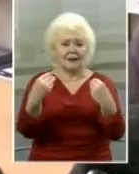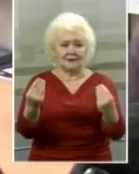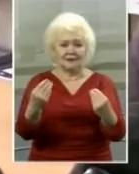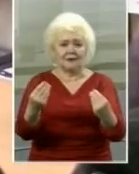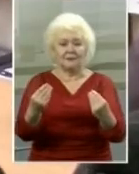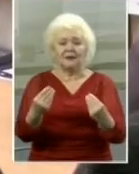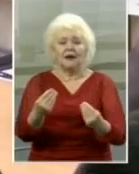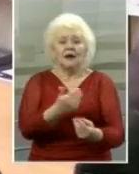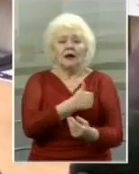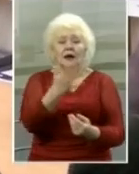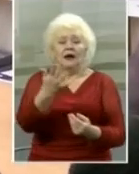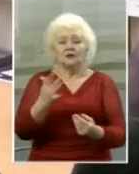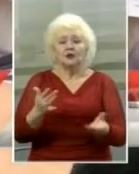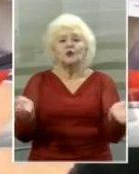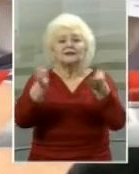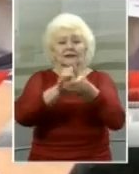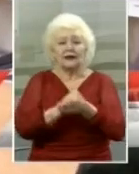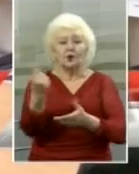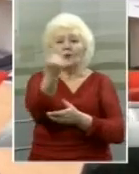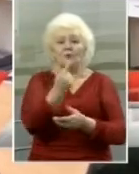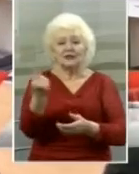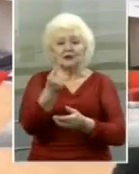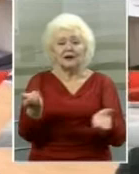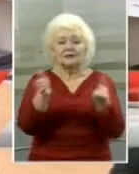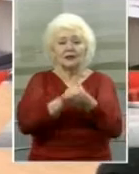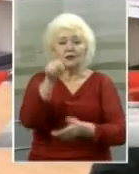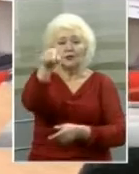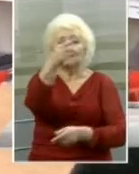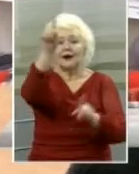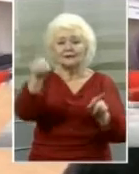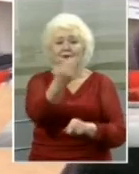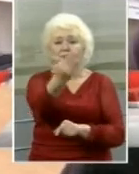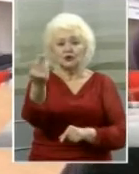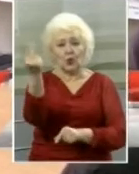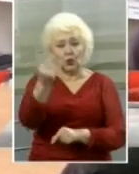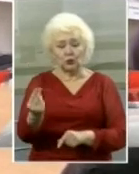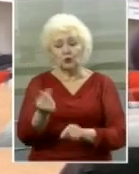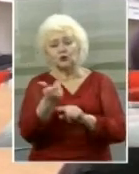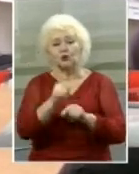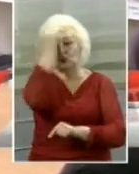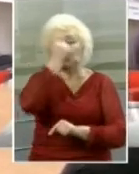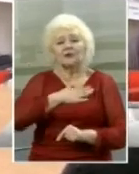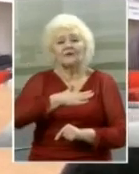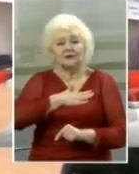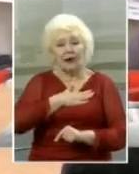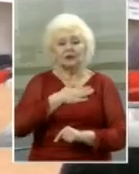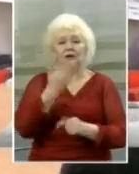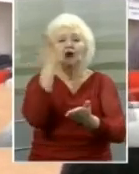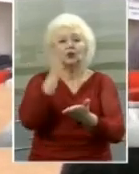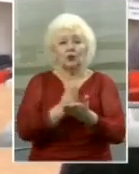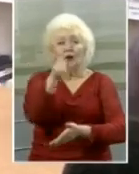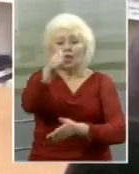Я перший раз знайомлюсь з картинами цього художника. І дуже вдячна, що є люди,